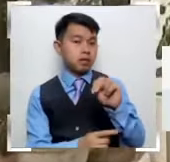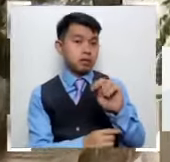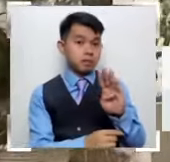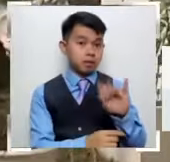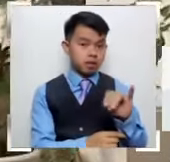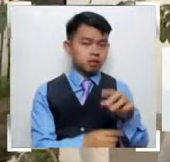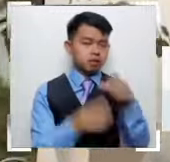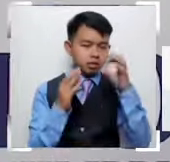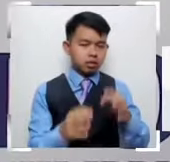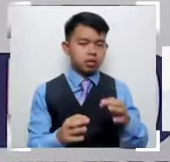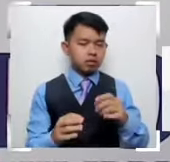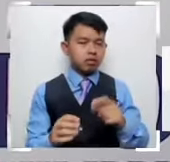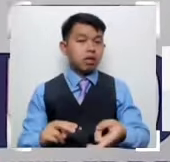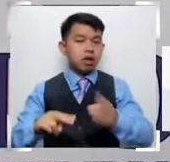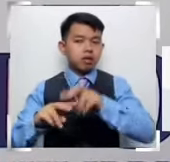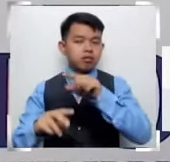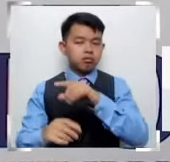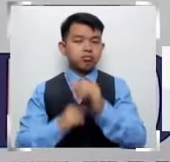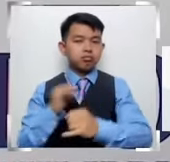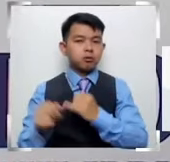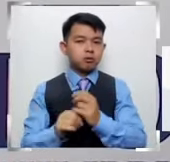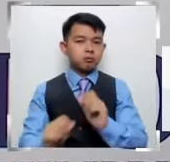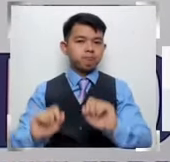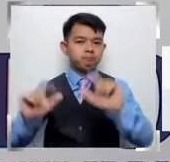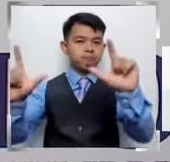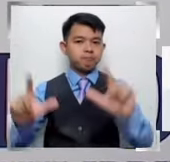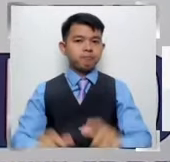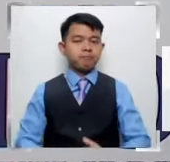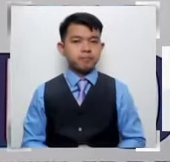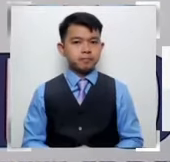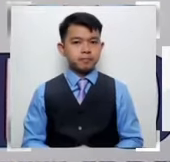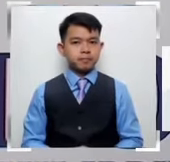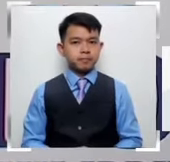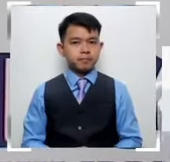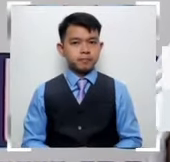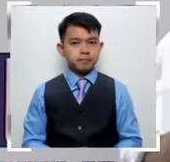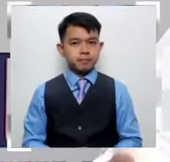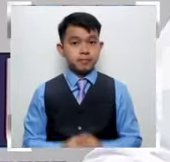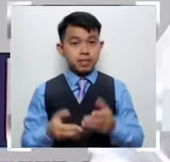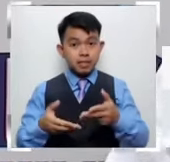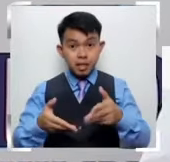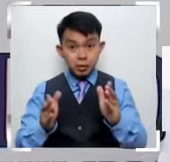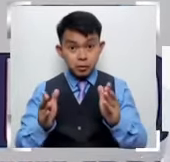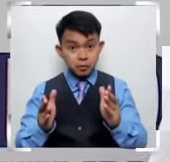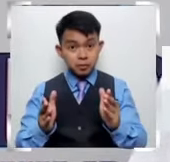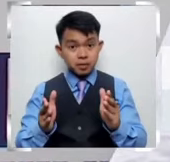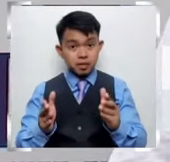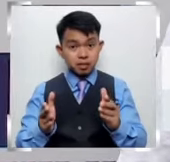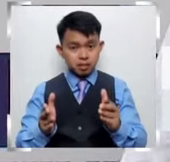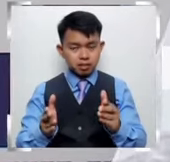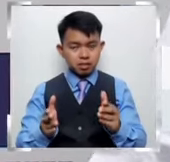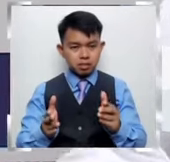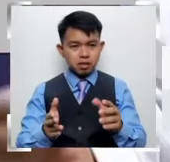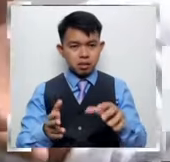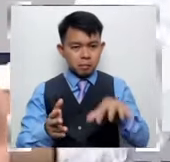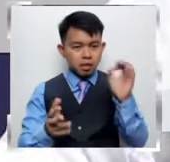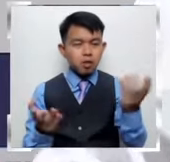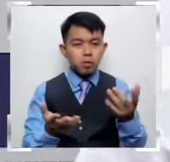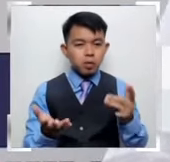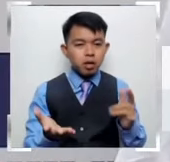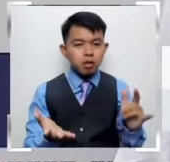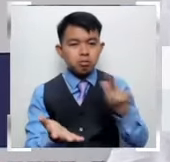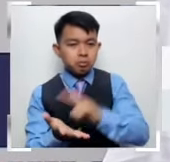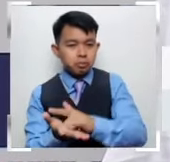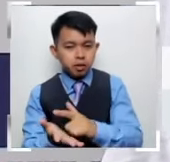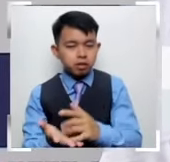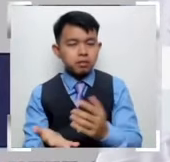Notice ng Interpol. Binigyan na nga siya ng pagkakataon mag-landing kung saan airfield niya gusto eh. At lahat na binigyan